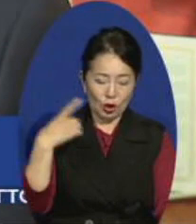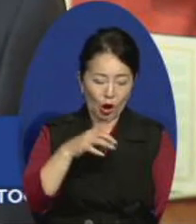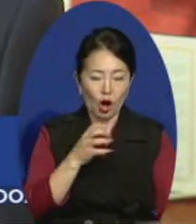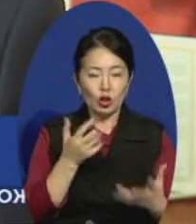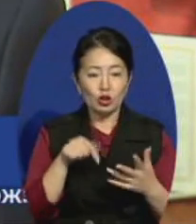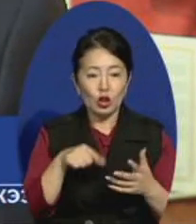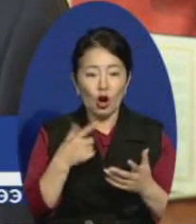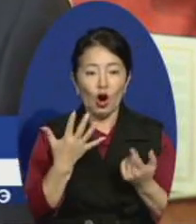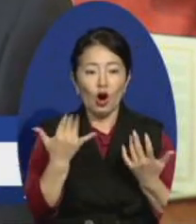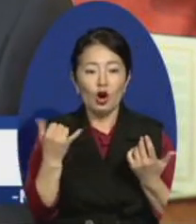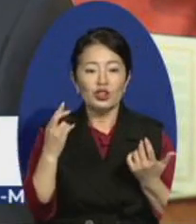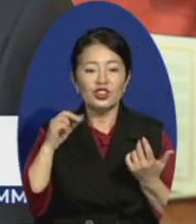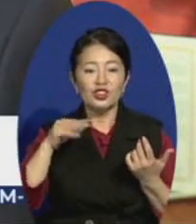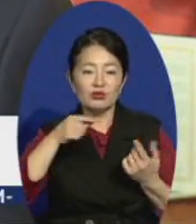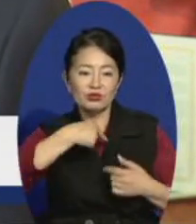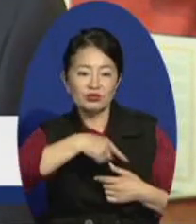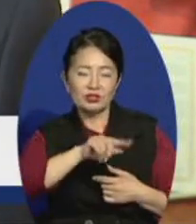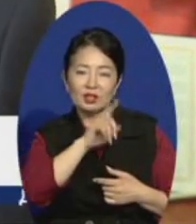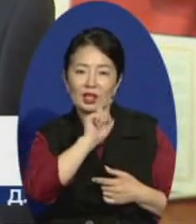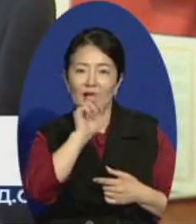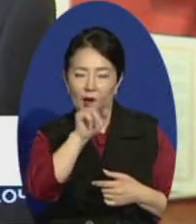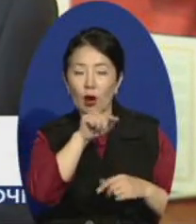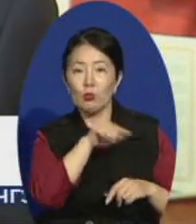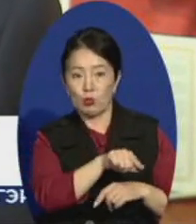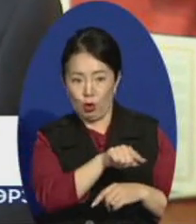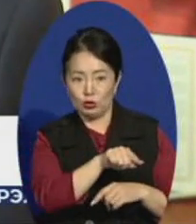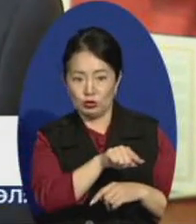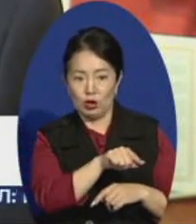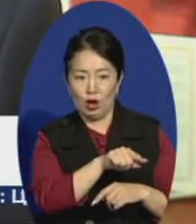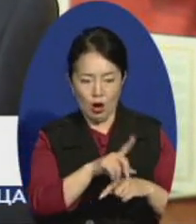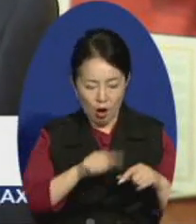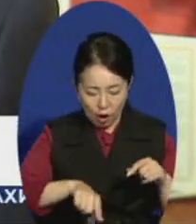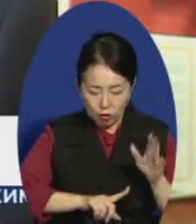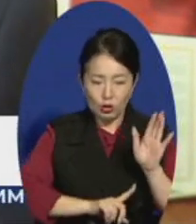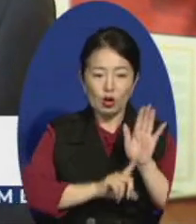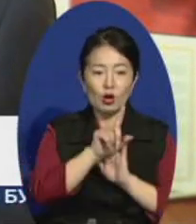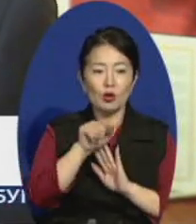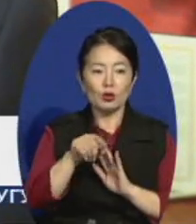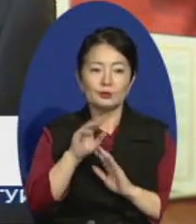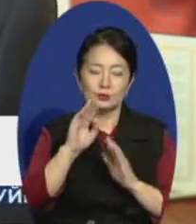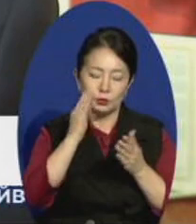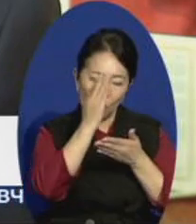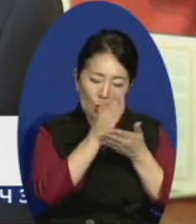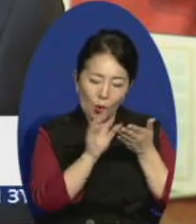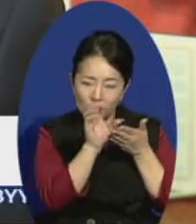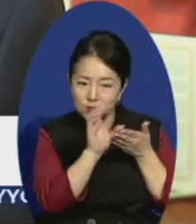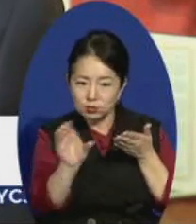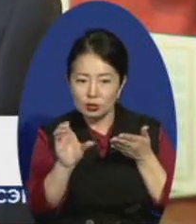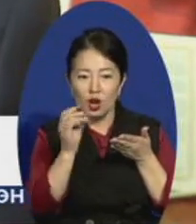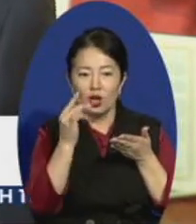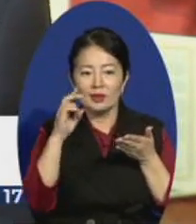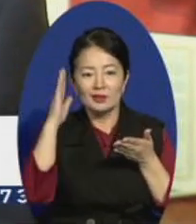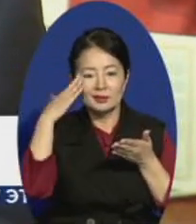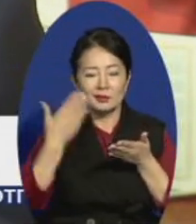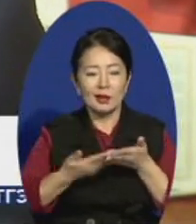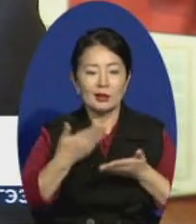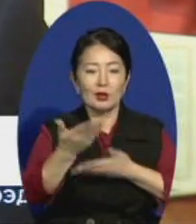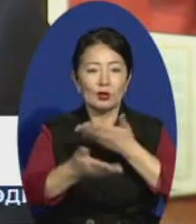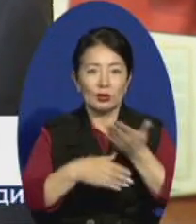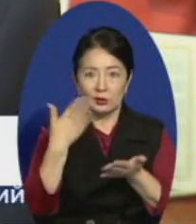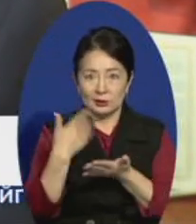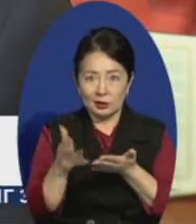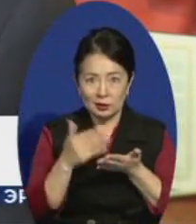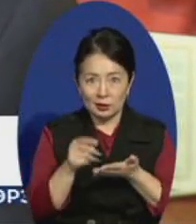жинхэнэ утгаараа олон нийтийн компани болох үйл явц бол эхэлж байна. Зөвхөн өнөөдөр бол яг тодорхой хувийн олон нийт санал болгож байгаа ч гэсэн